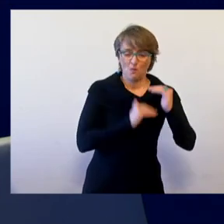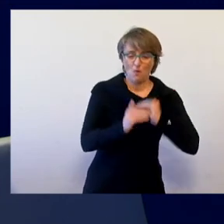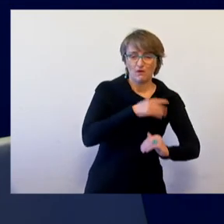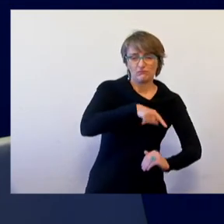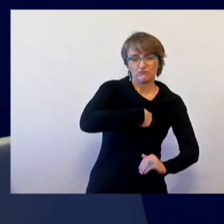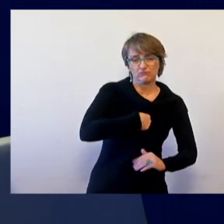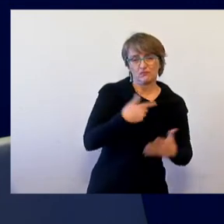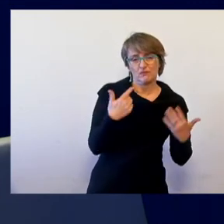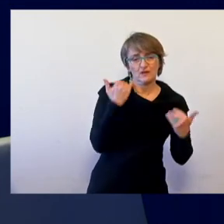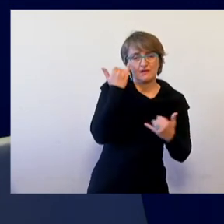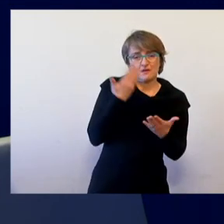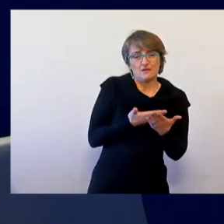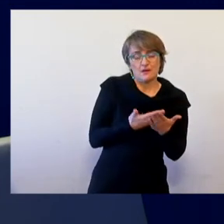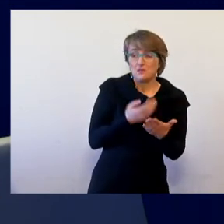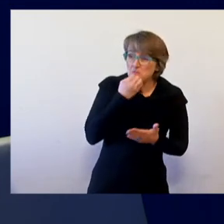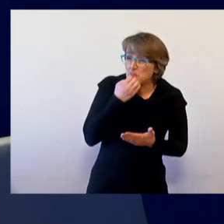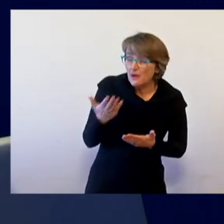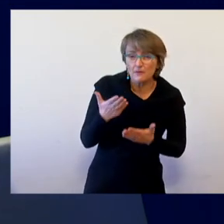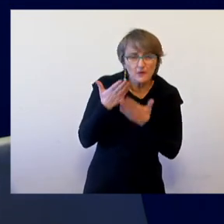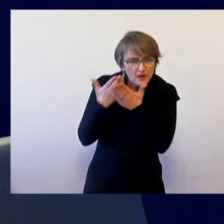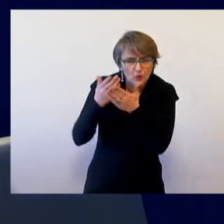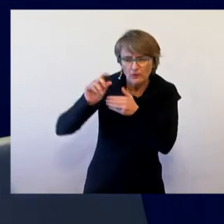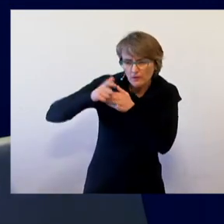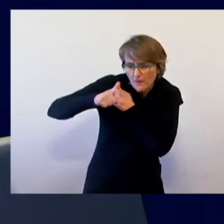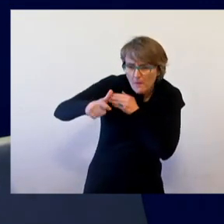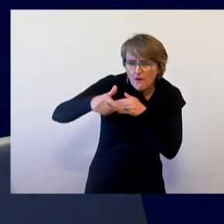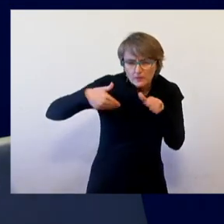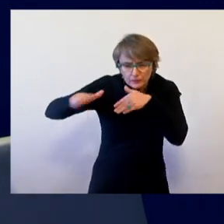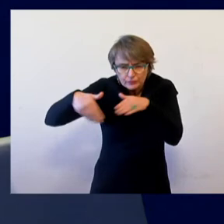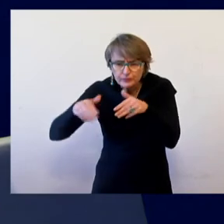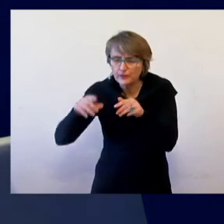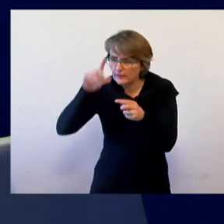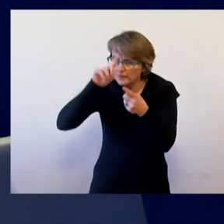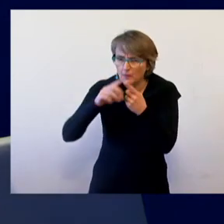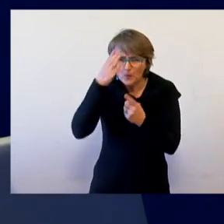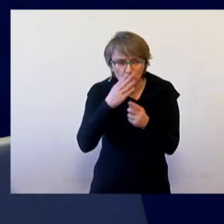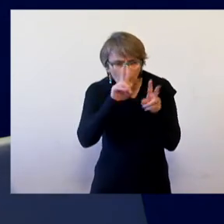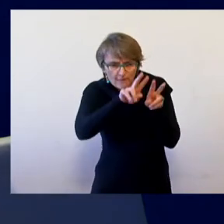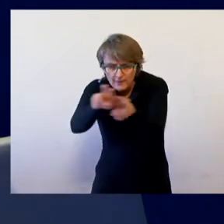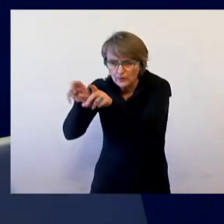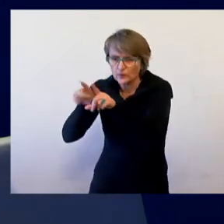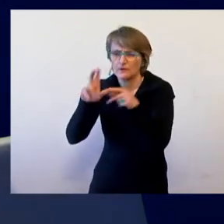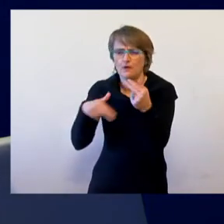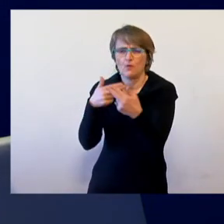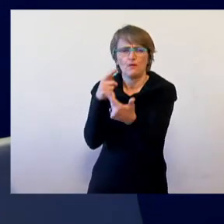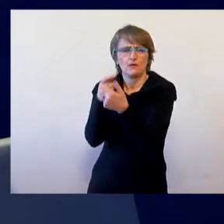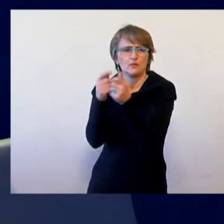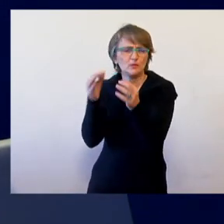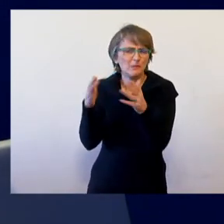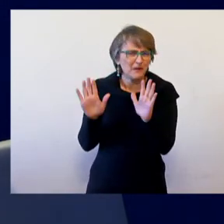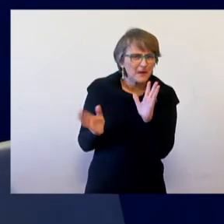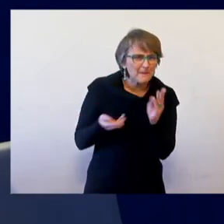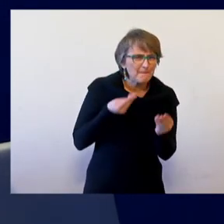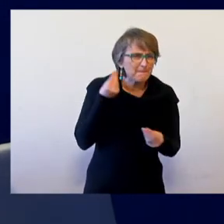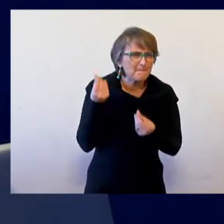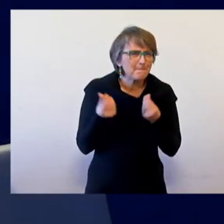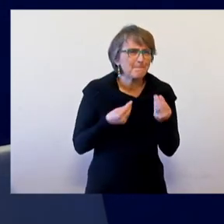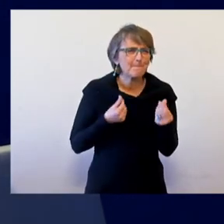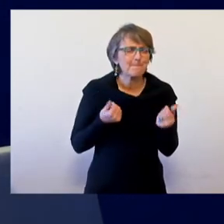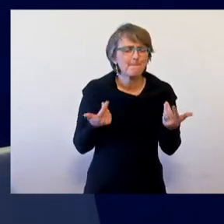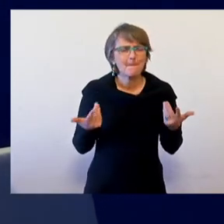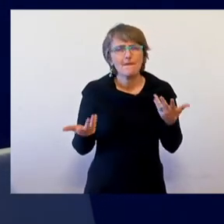très bien de cette démarche d'étude hein, pour bien analyser les besoins et y répondre convenablement. Ceci dit, j'ai l'impression que